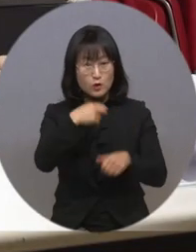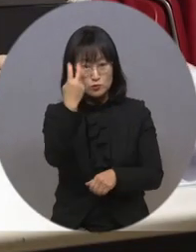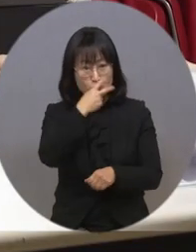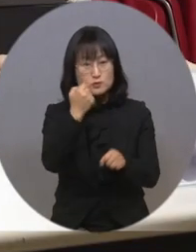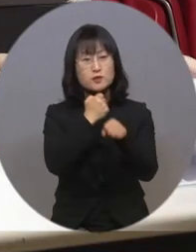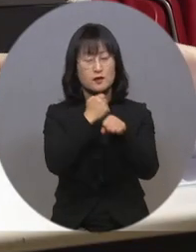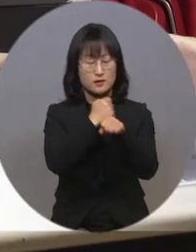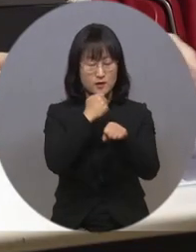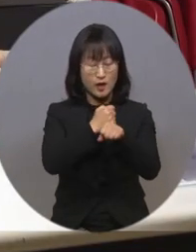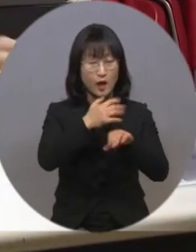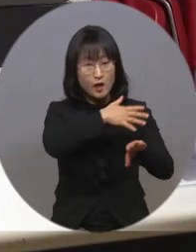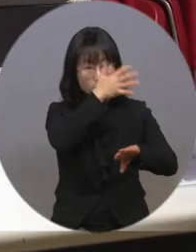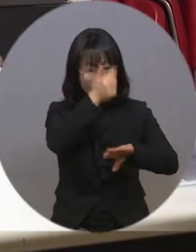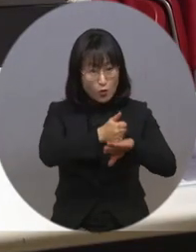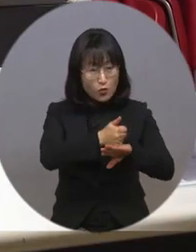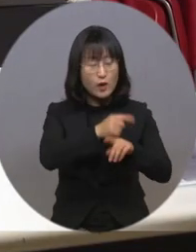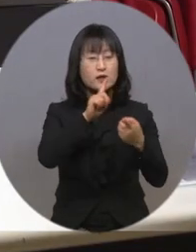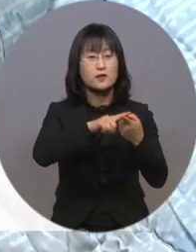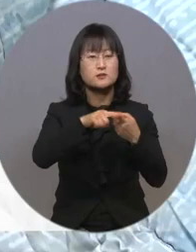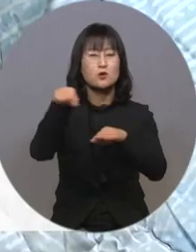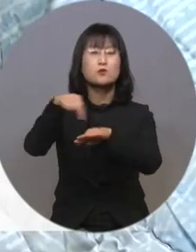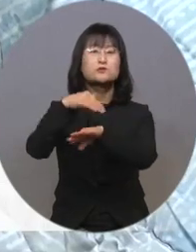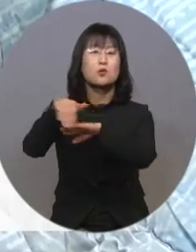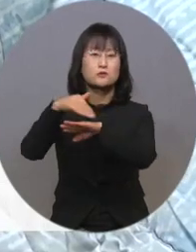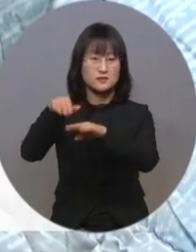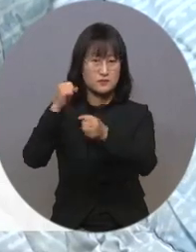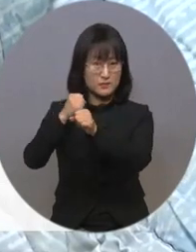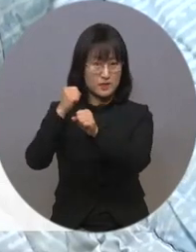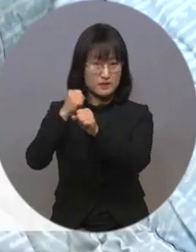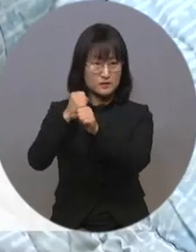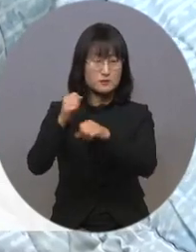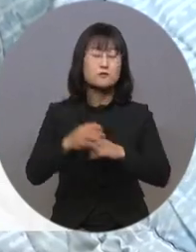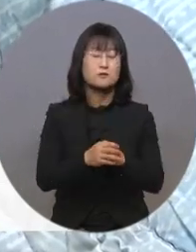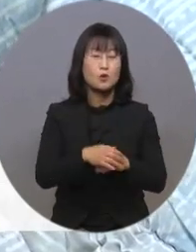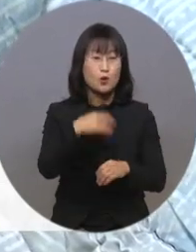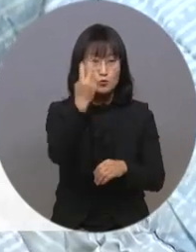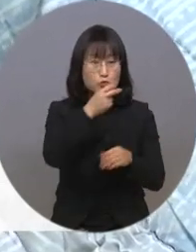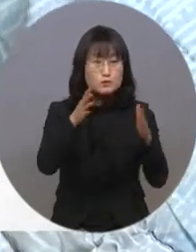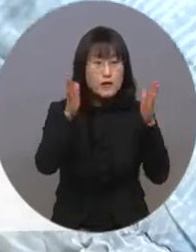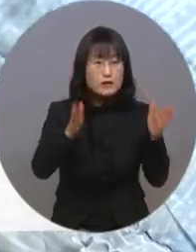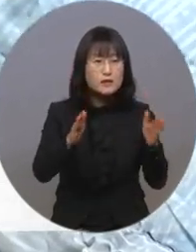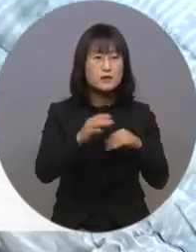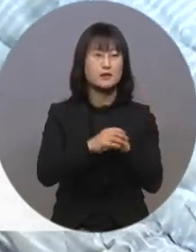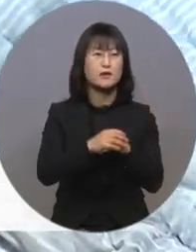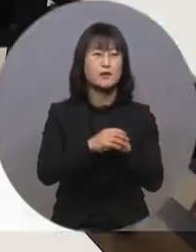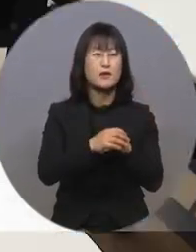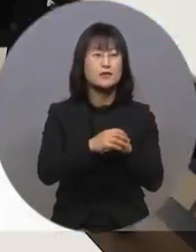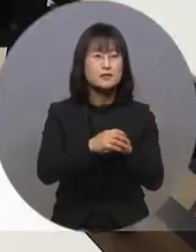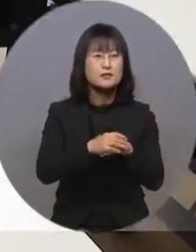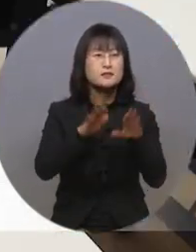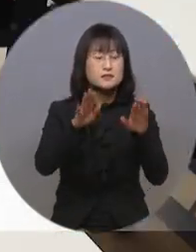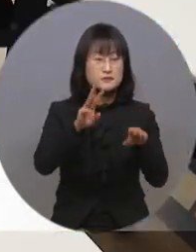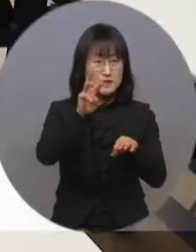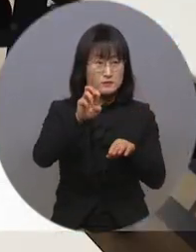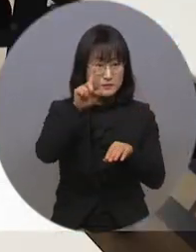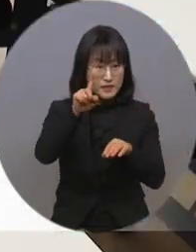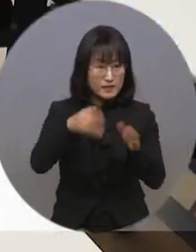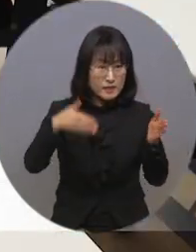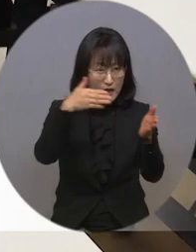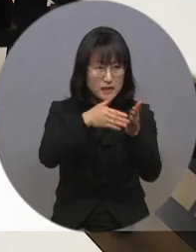시범사업을 설계하는 데 활용할 예정이라고 밝혔습니다. 조사기간은 지난달 12일부터 이달